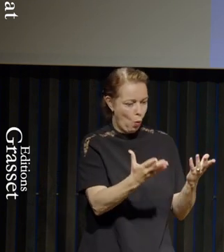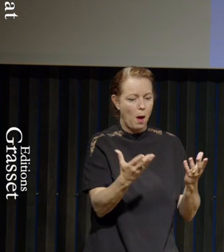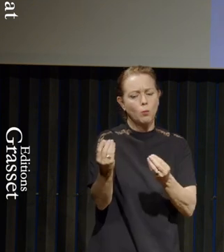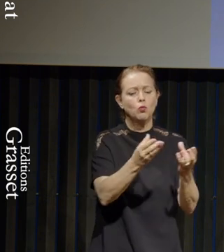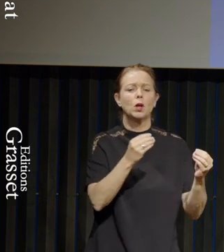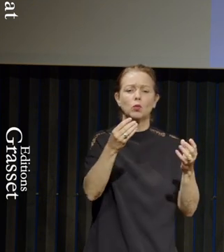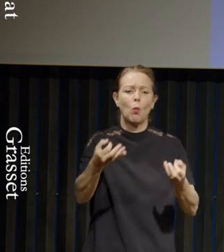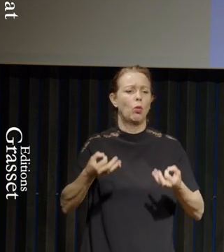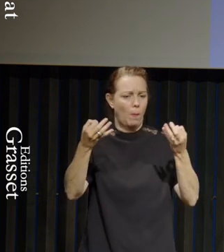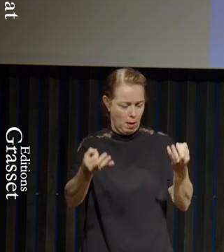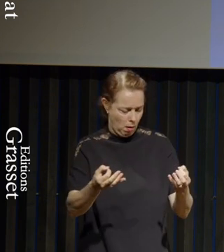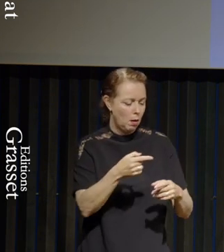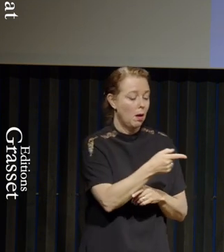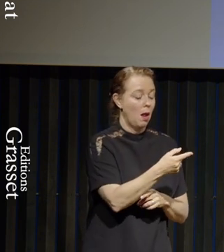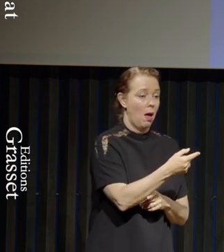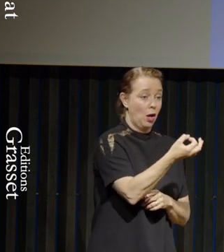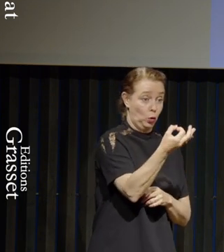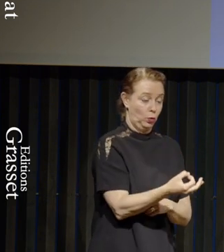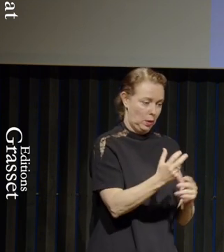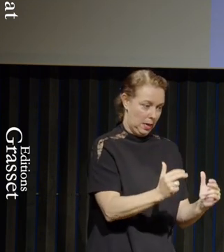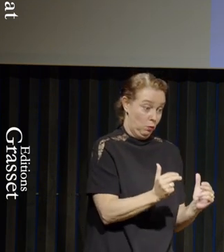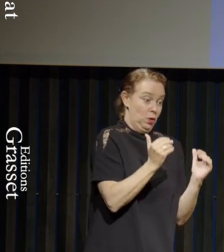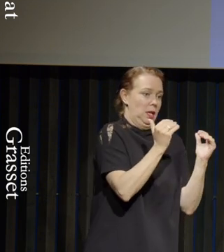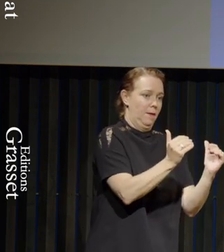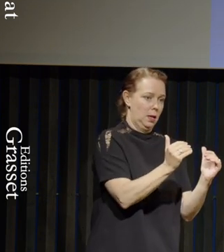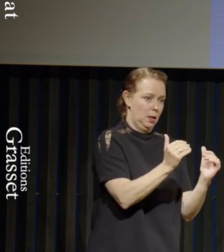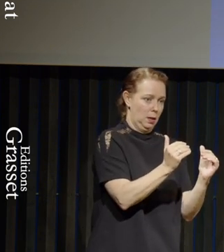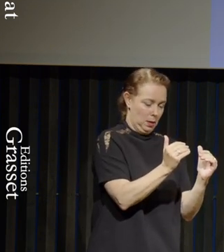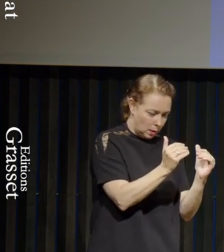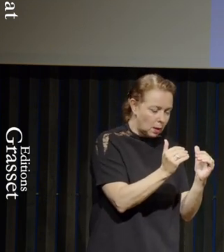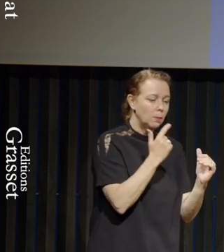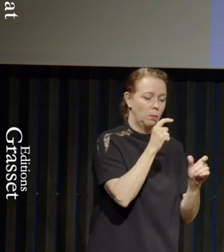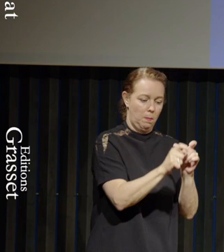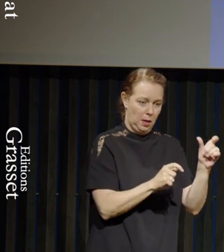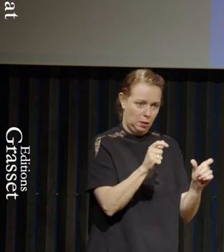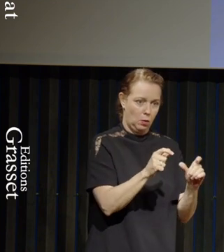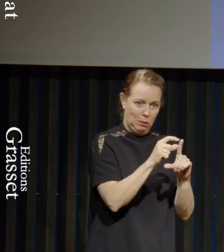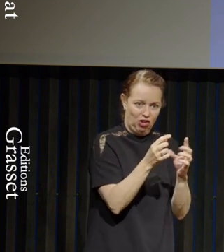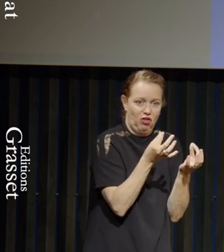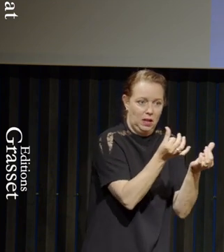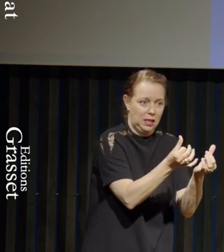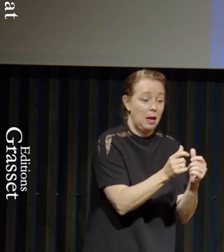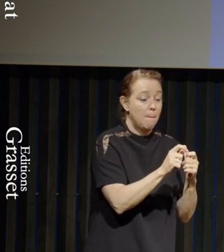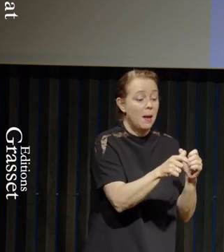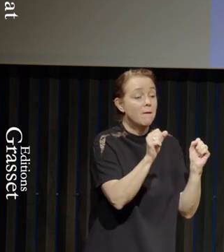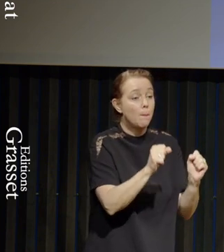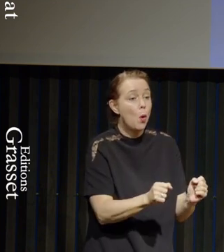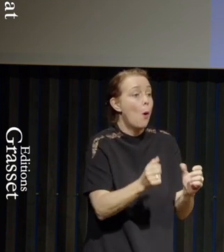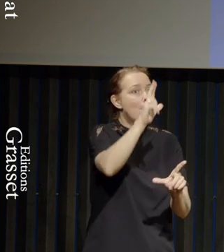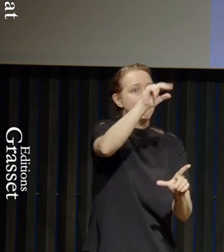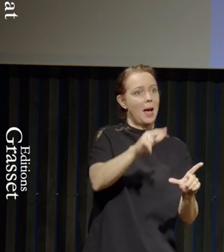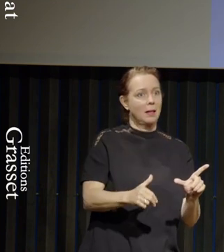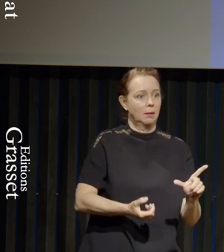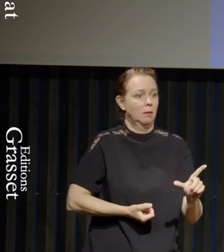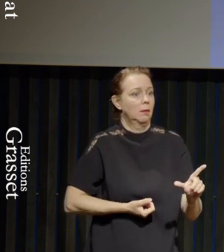que dans la population générale, la probabilité que vous soyez artiste peintre ou